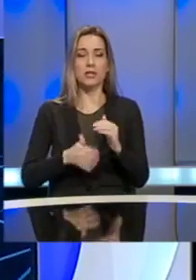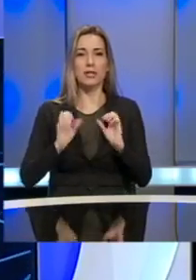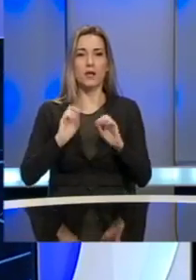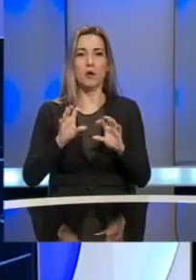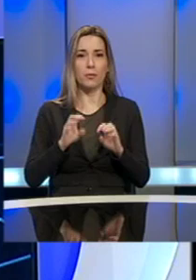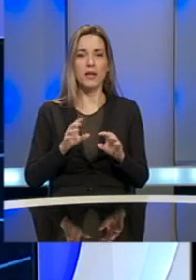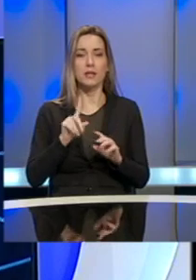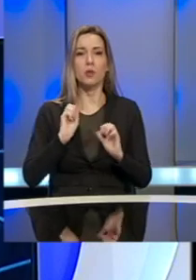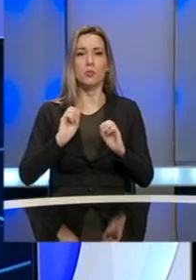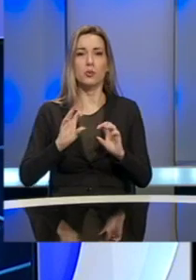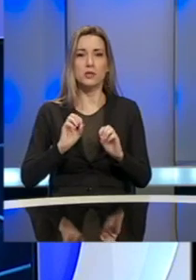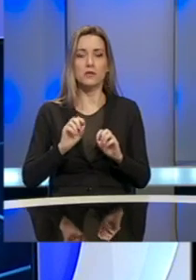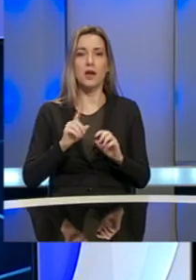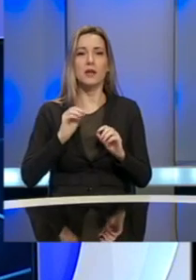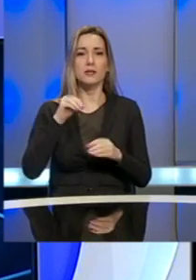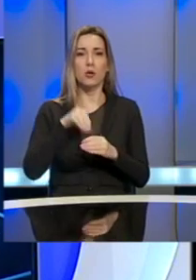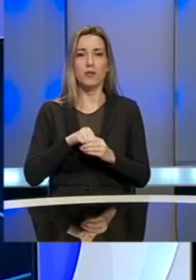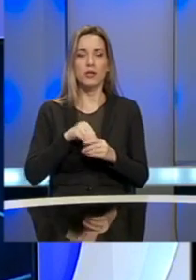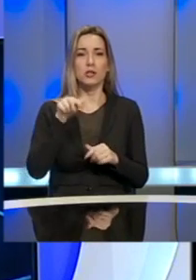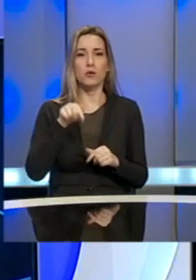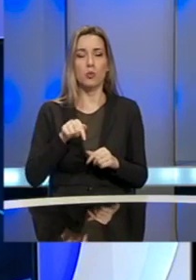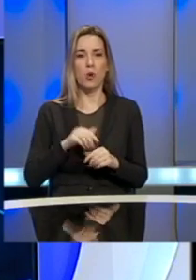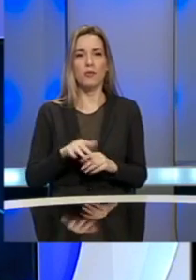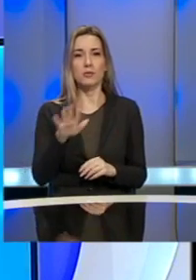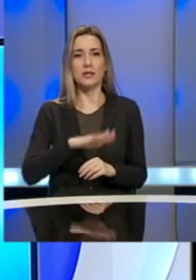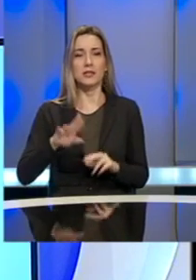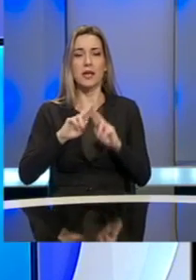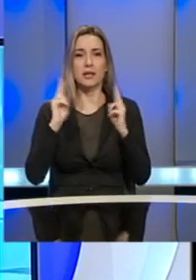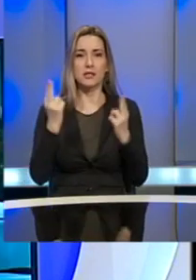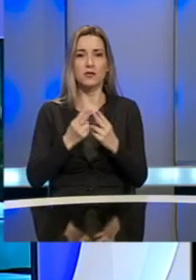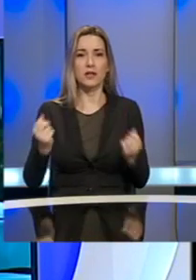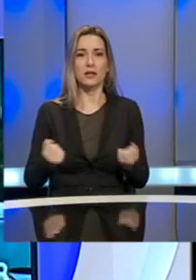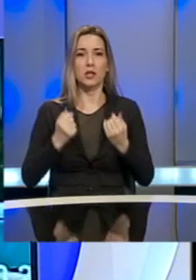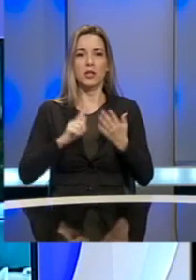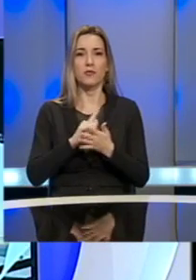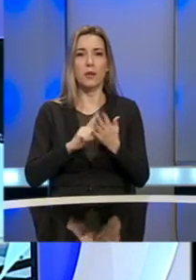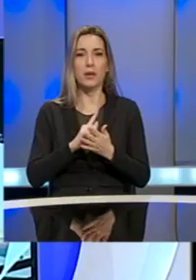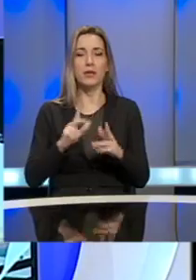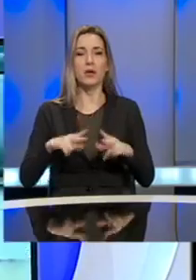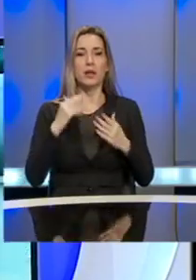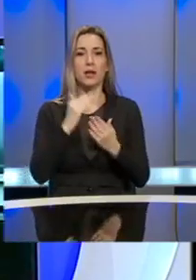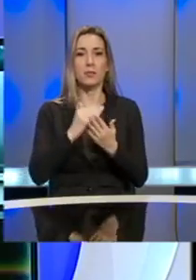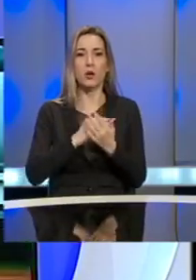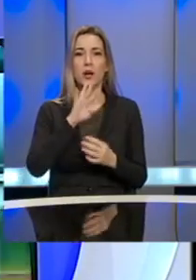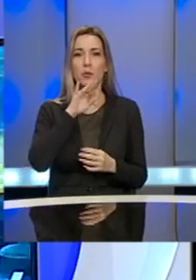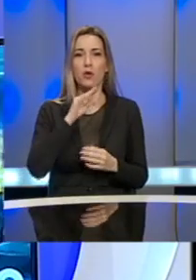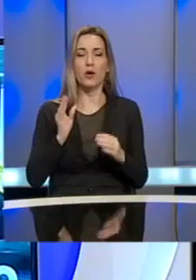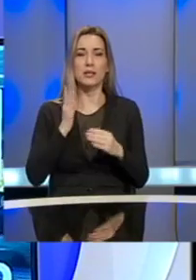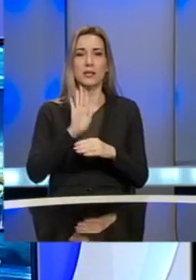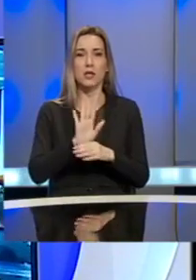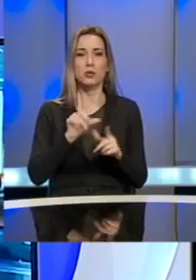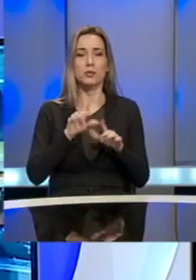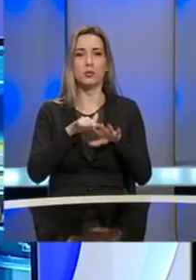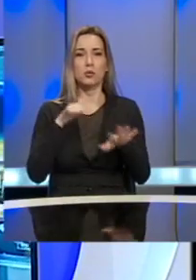informacije, ali i uputstva za stanovništvo u ovim za cijeli svijet teškim vremenima. Za jutarnji program govore zastupnik u